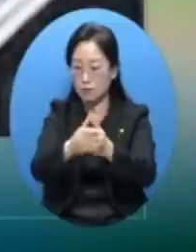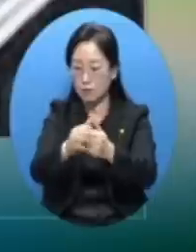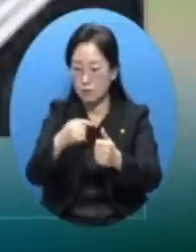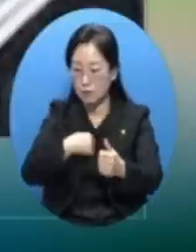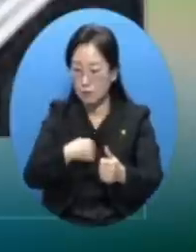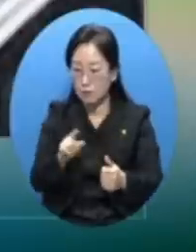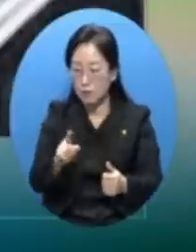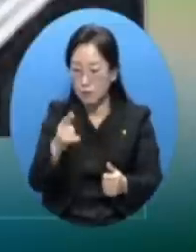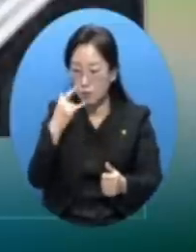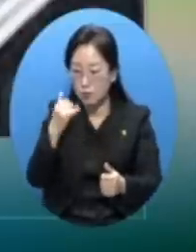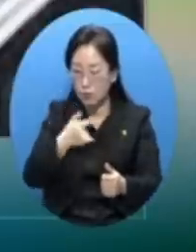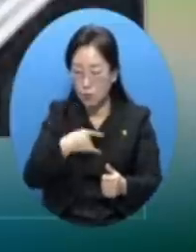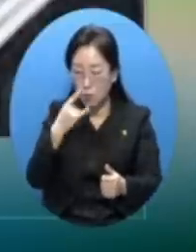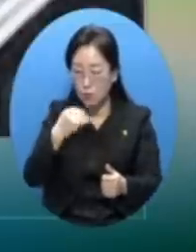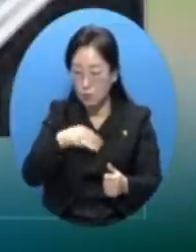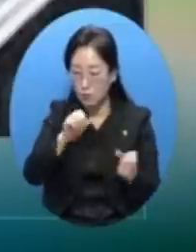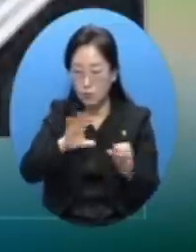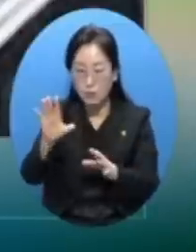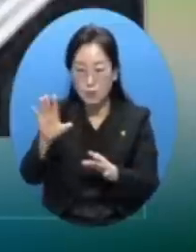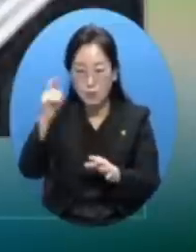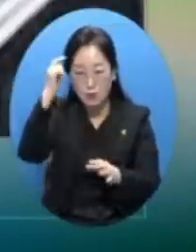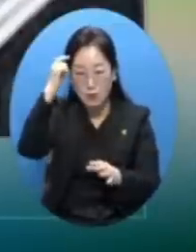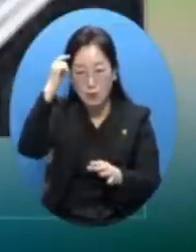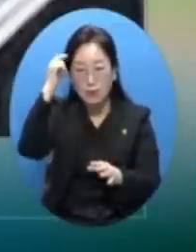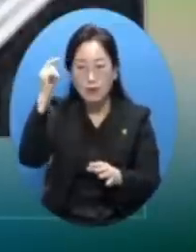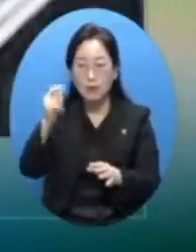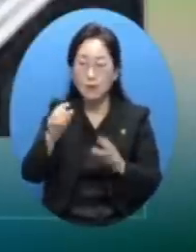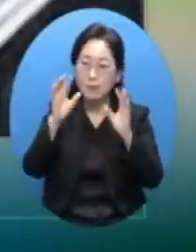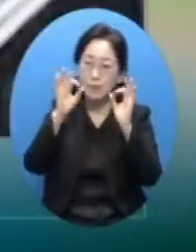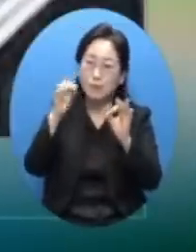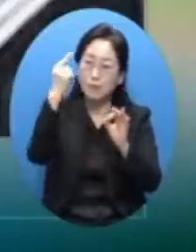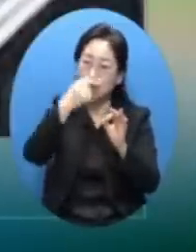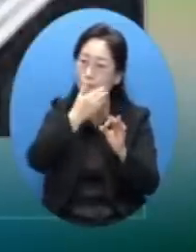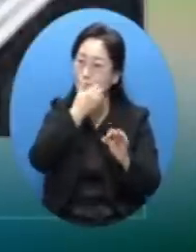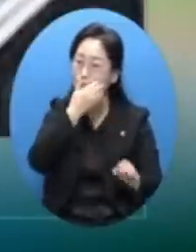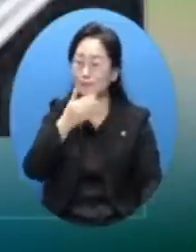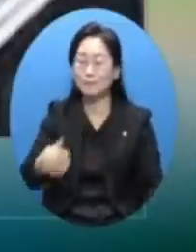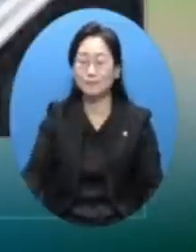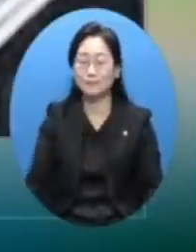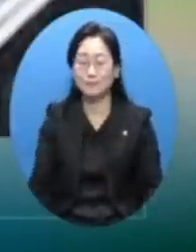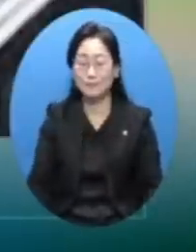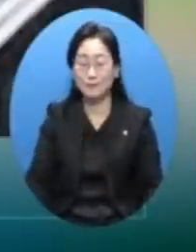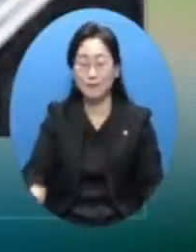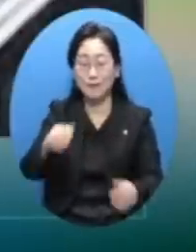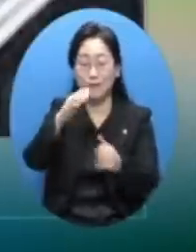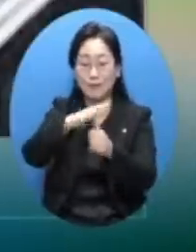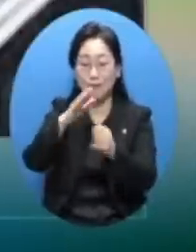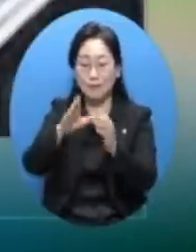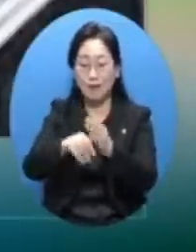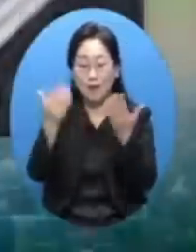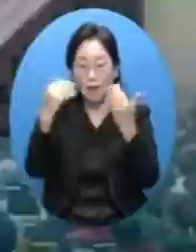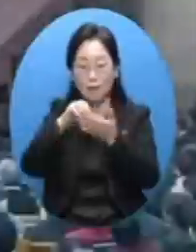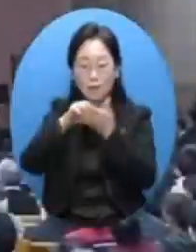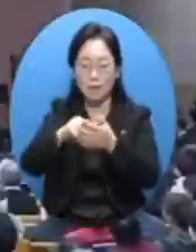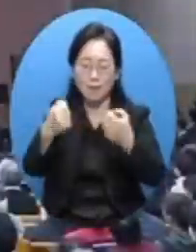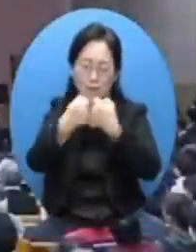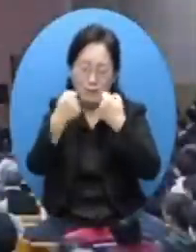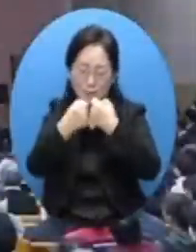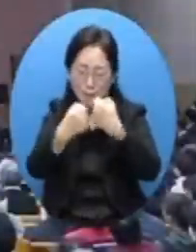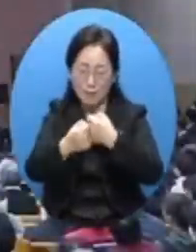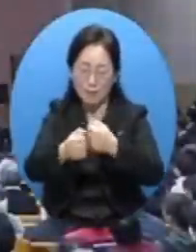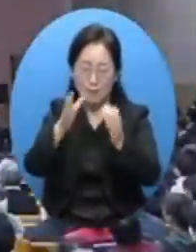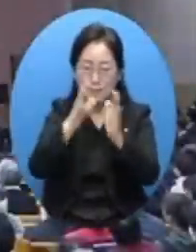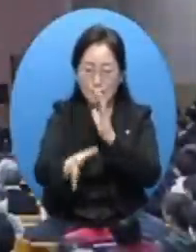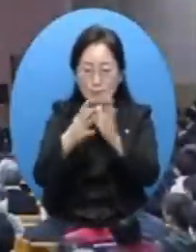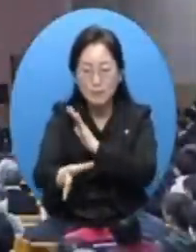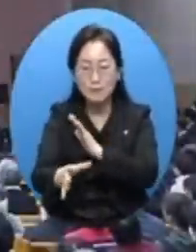이 톰이 애가 참 귀엽게 잘생겼는데 어릴 때 학교만 가면 싸우고 거칠게